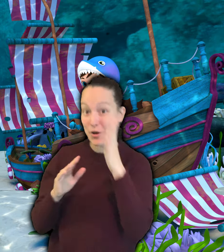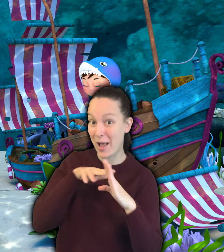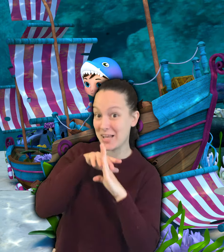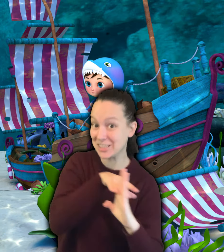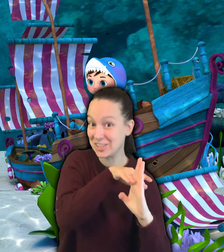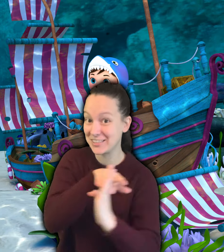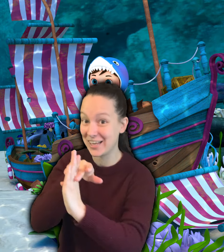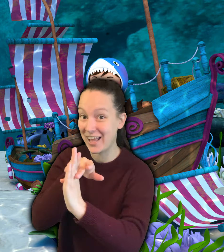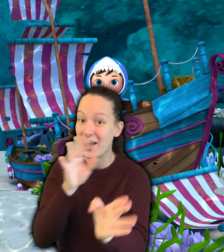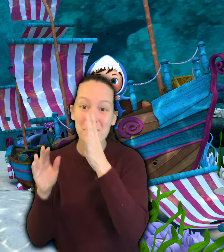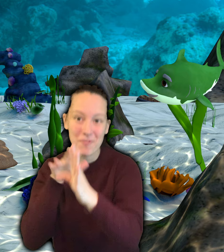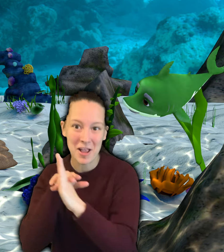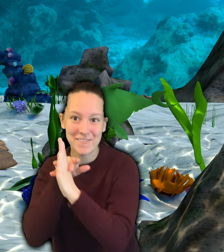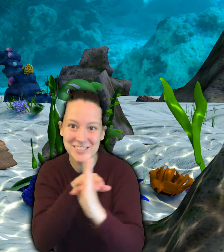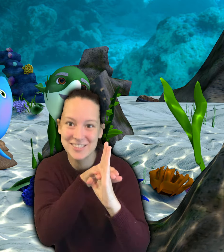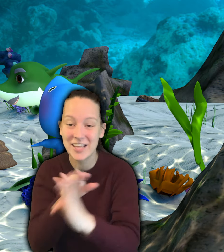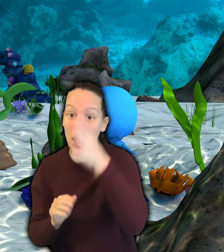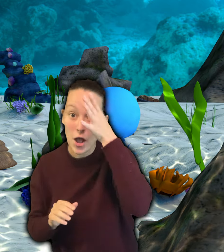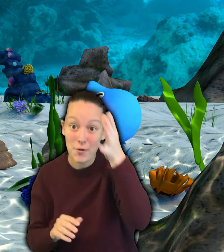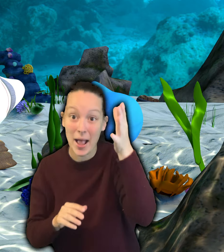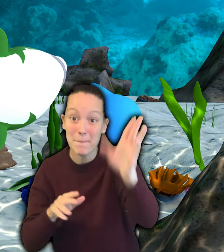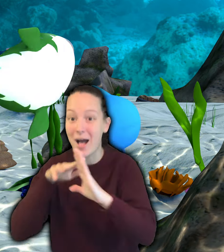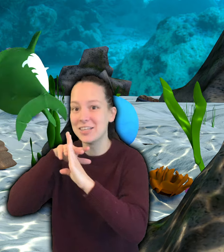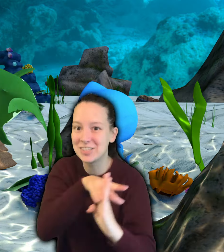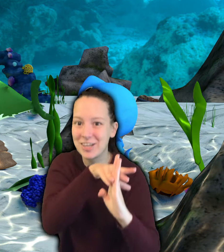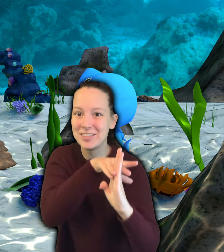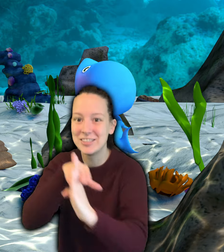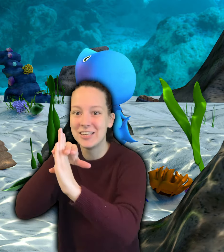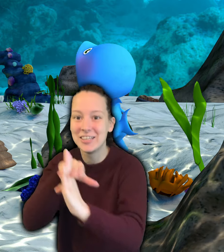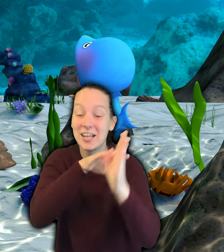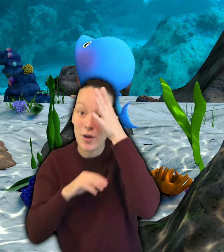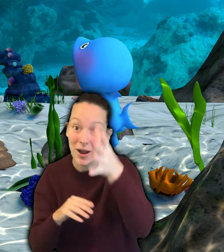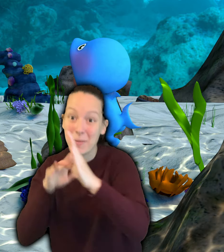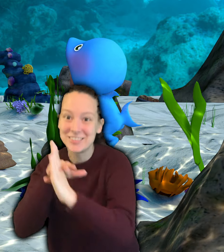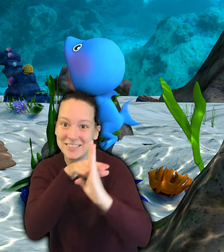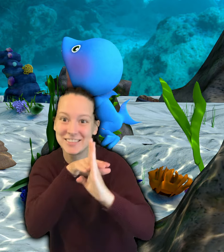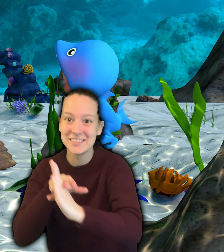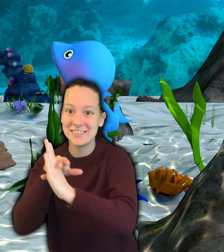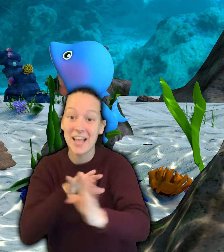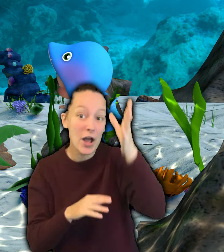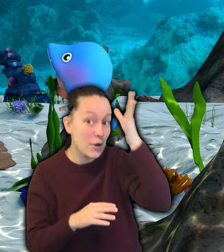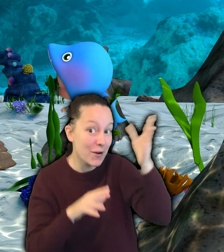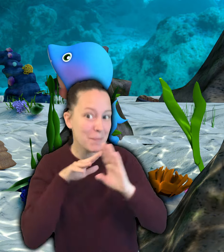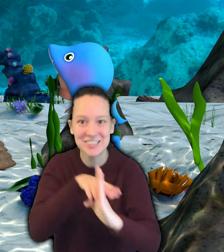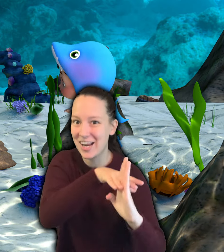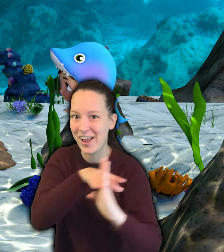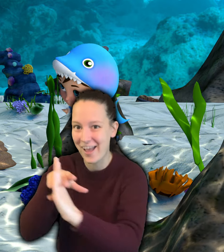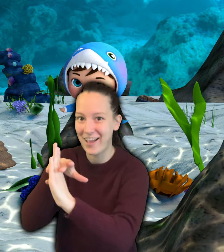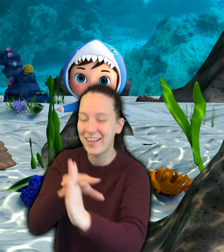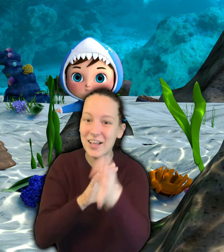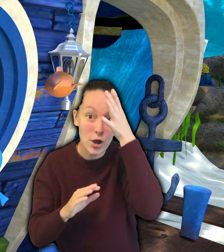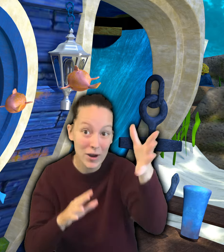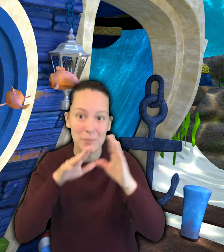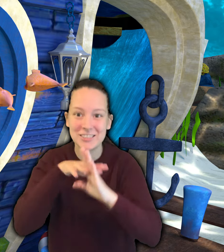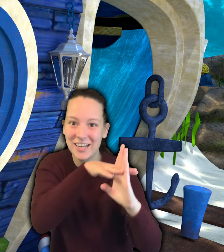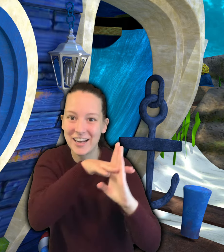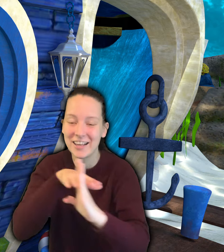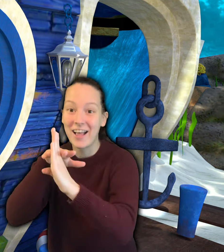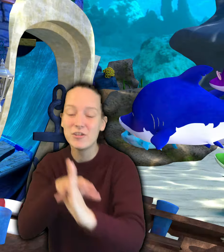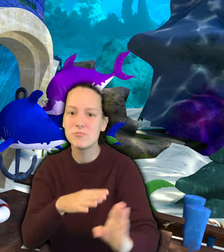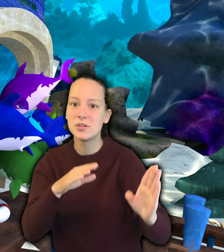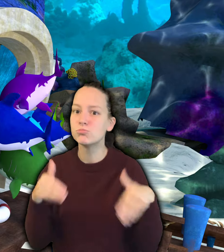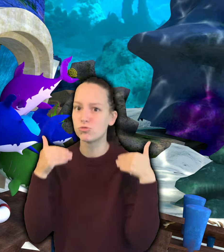ザメおばザメおじめおじメおじメおじメ